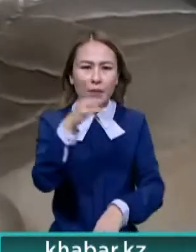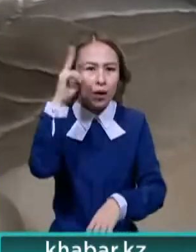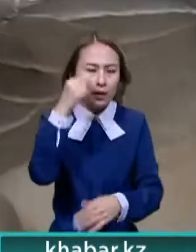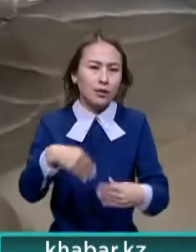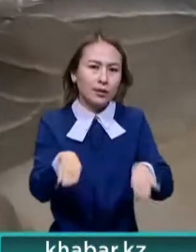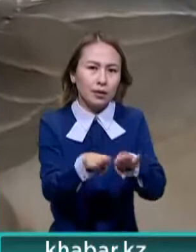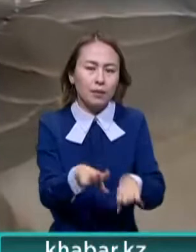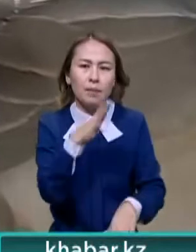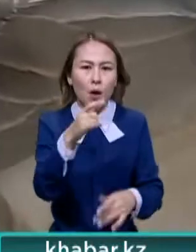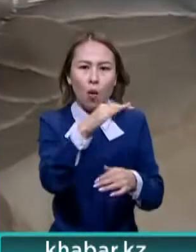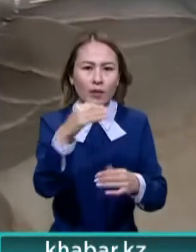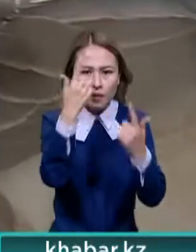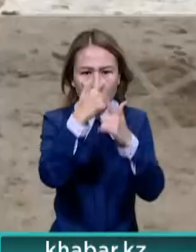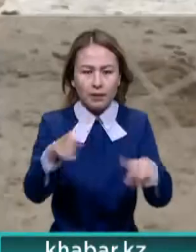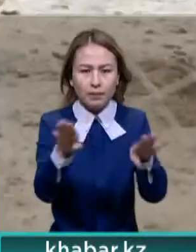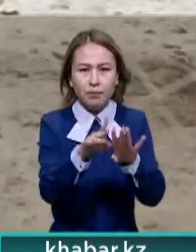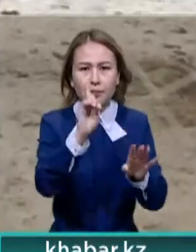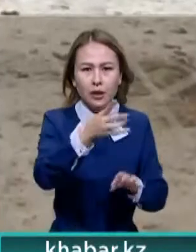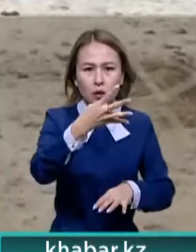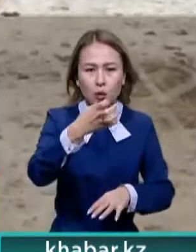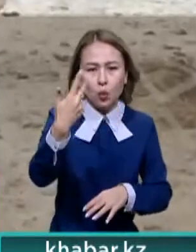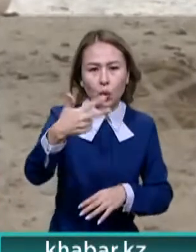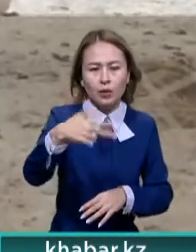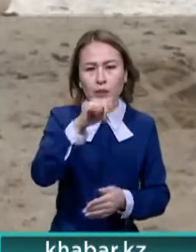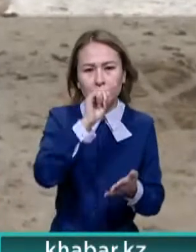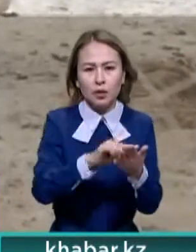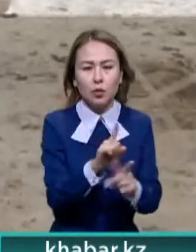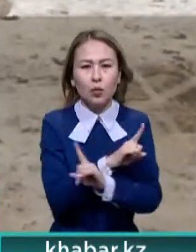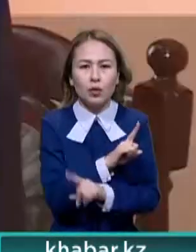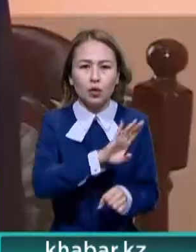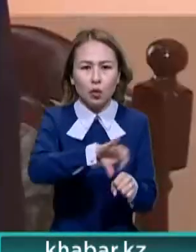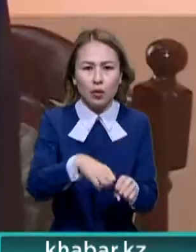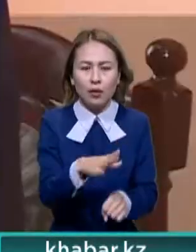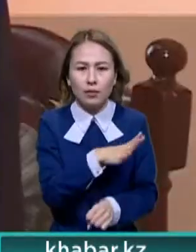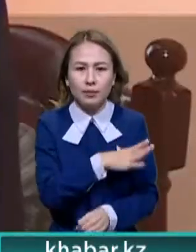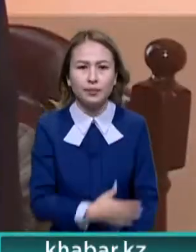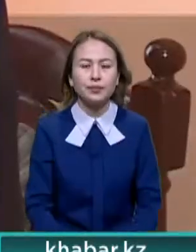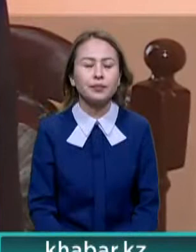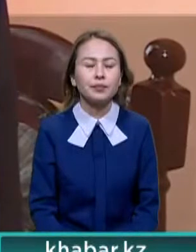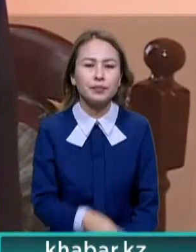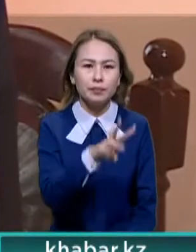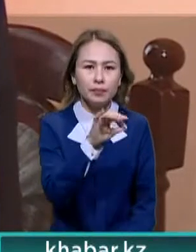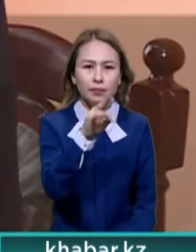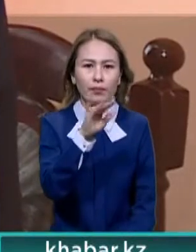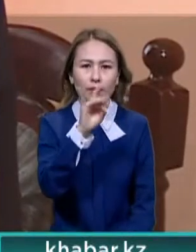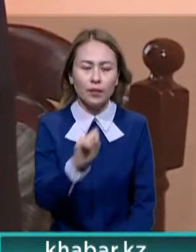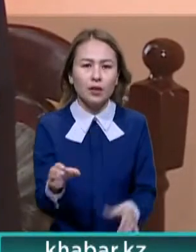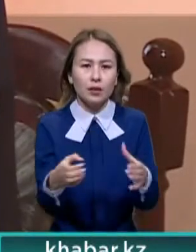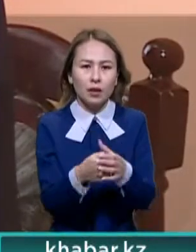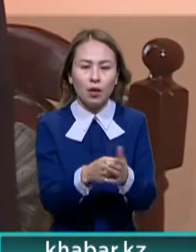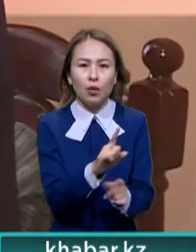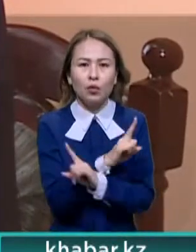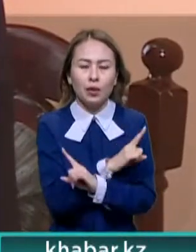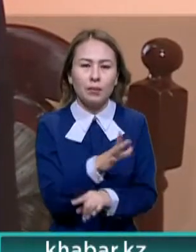жабылып, ресми мәлімет бойынша 1430 құстың өлігі жойылған. Меңдіқара ауданында құс тұмауынан